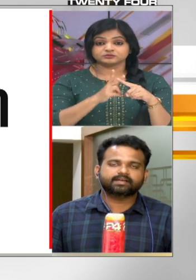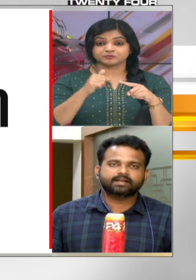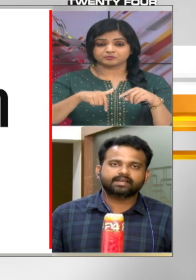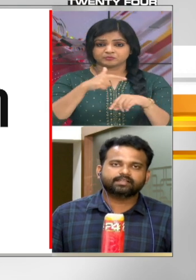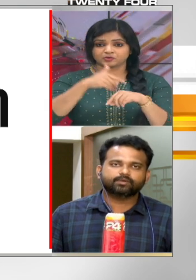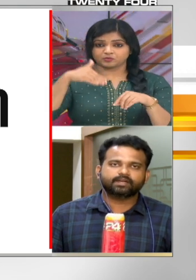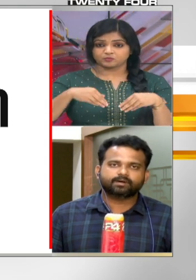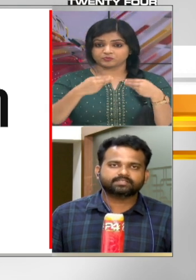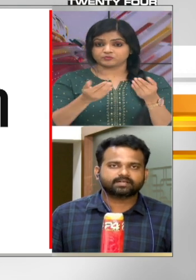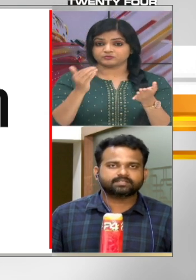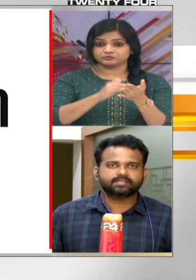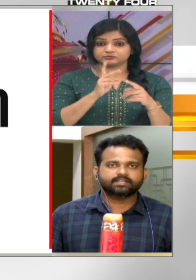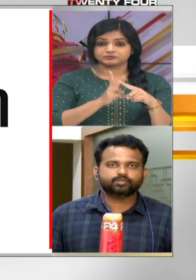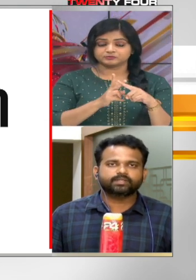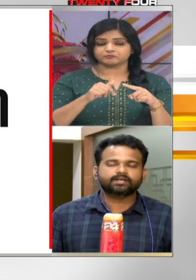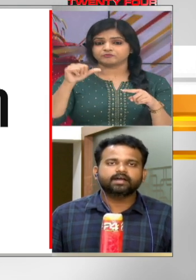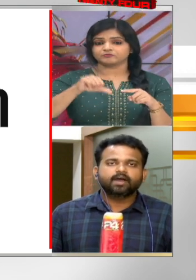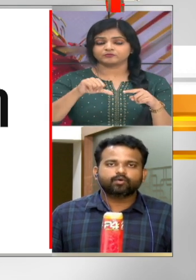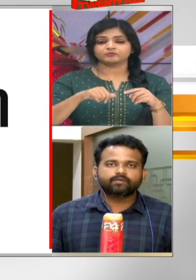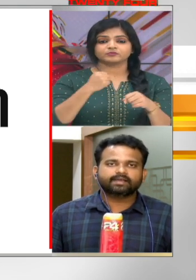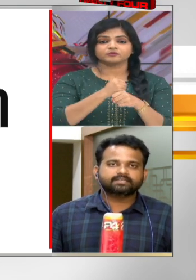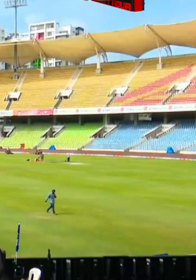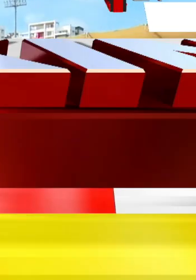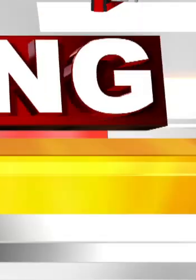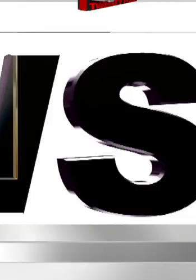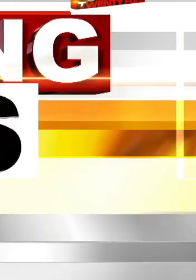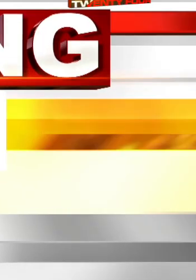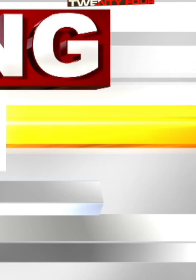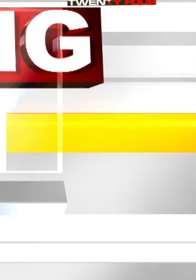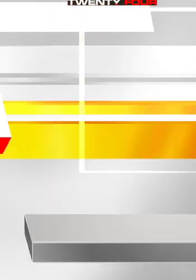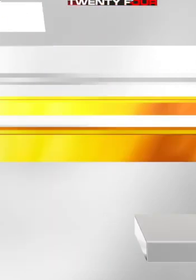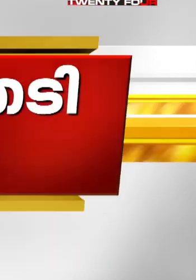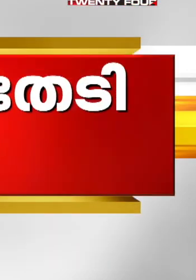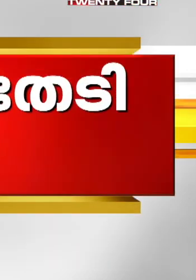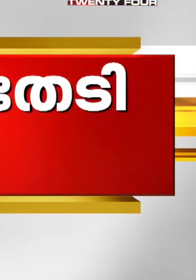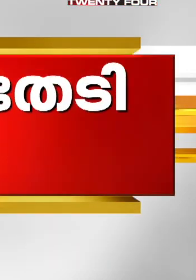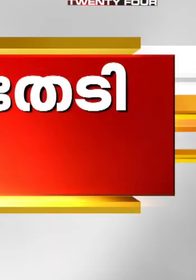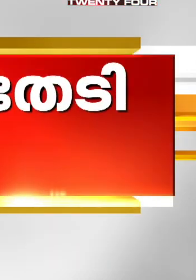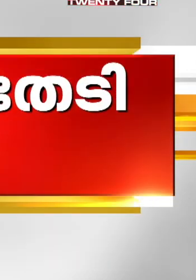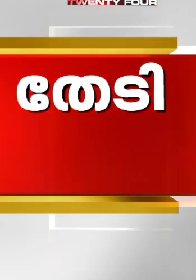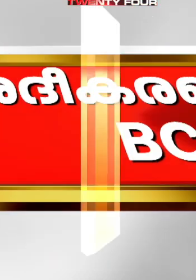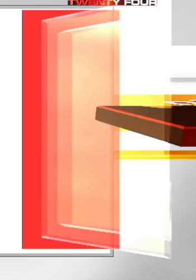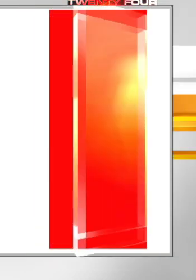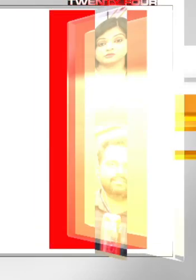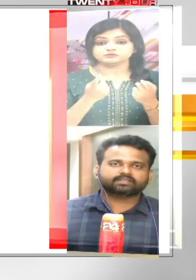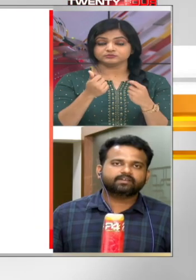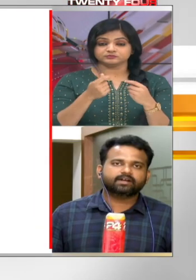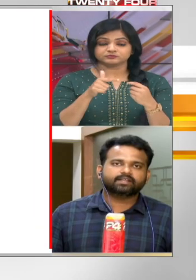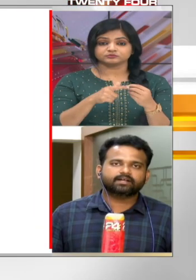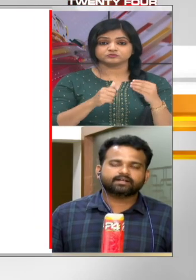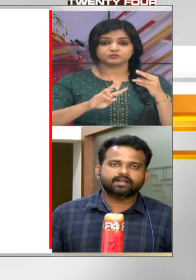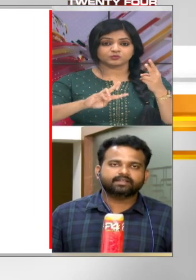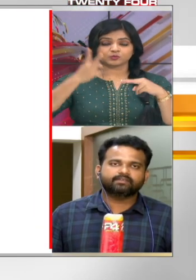നൽകാൻ കഴിയില്ലെന്ന ഒരു നിലപാട് സർക്കാർ സ്വീകരിച്ചു. ഇതിന് ഒടുവിൽ KCA വഴങ്ങുന്ന ഒരു സാഹചര്യമാണ് ഉണ്ടായത്. എന്തായാലും ഈ ടിക്കറ്റ് നിരക്ക് വലിയ